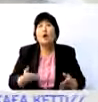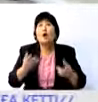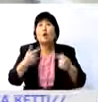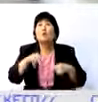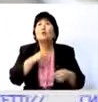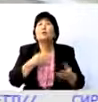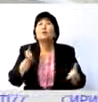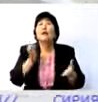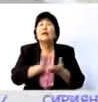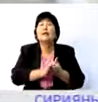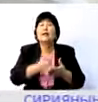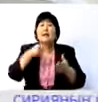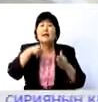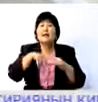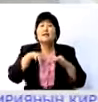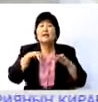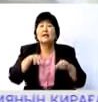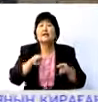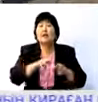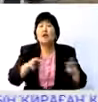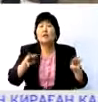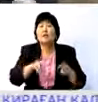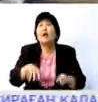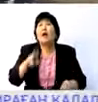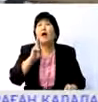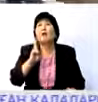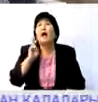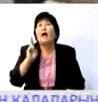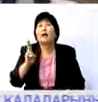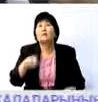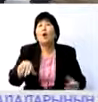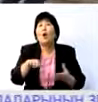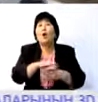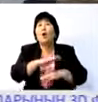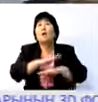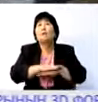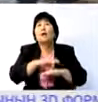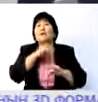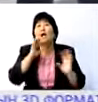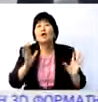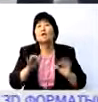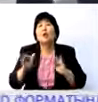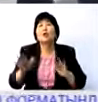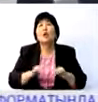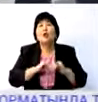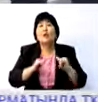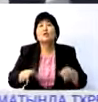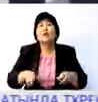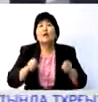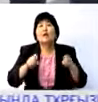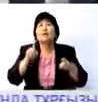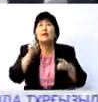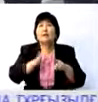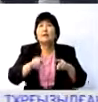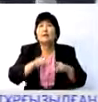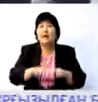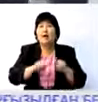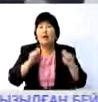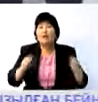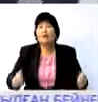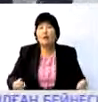жұмысымен танысқан ішкі істер министрі Қалмұхамбет Қасымов сақшыларға қоғамдық тәртіпті сақтаудағы шараларды күшейтіп, қылмыстың ізін суытпай ашуға